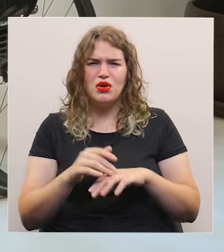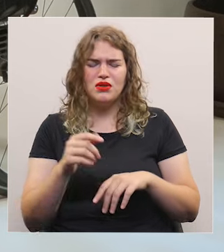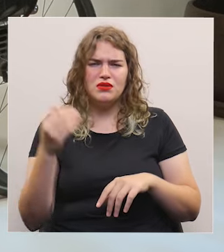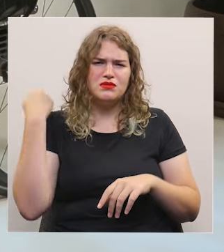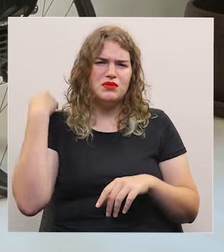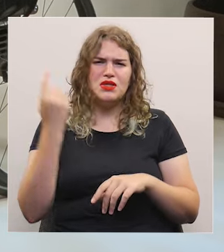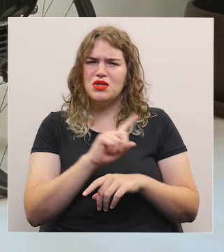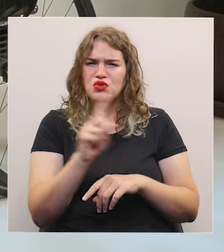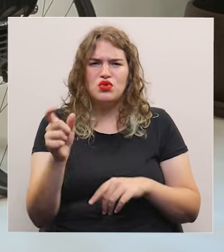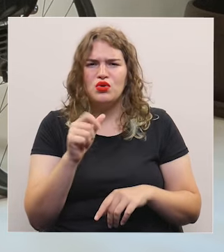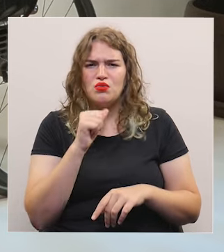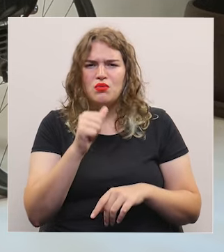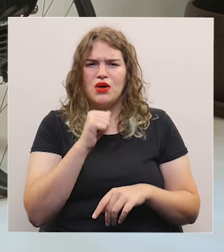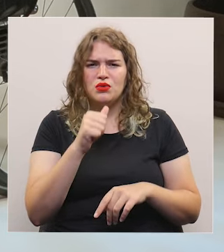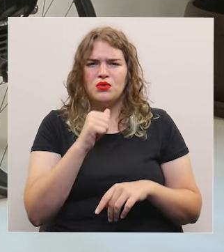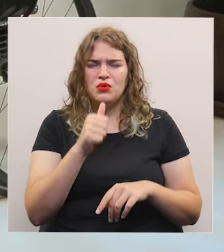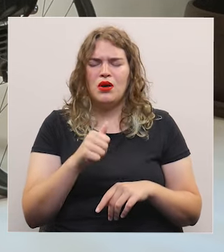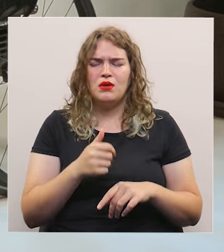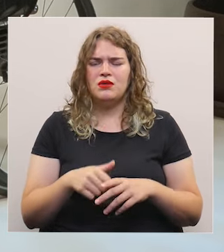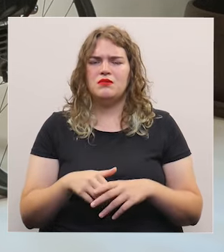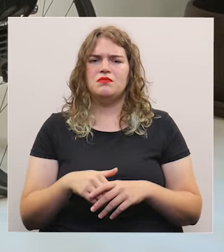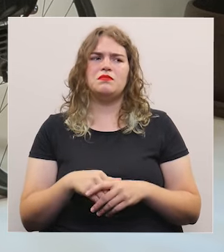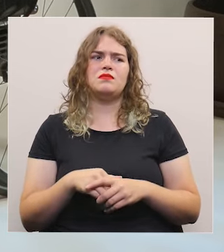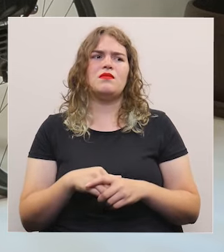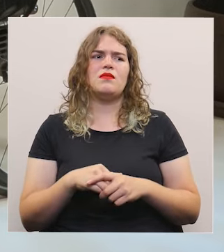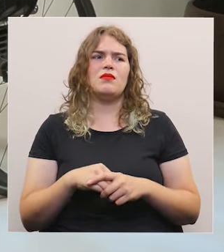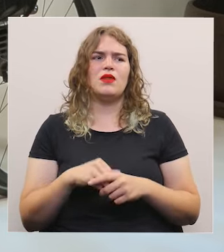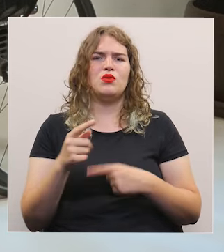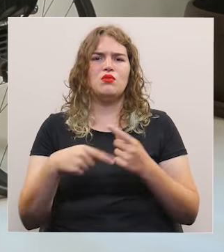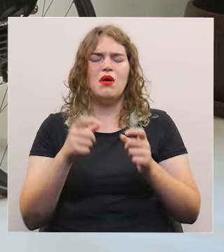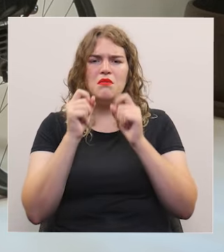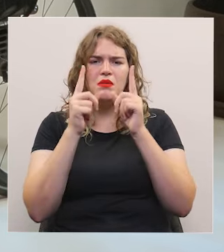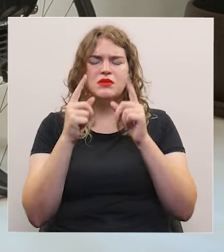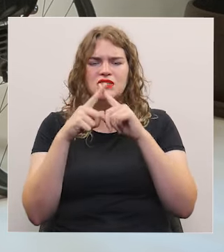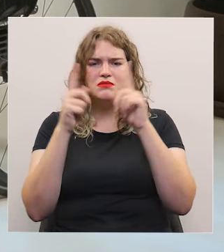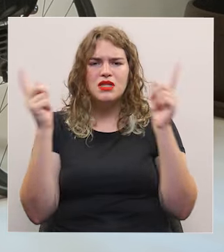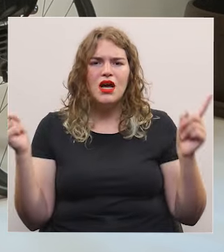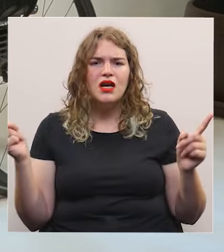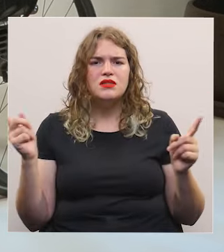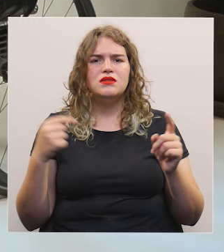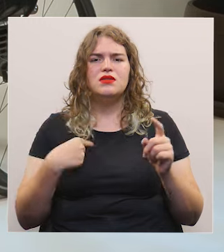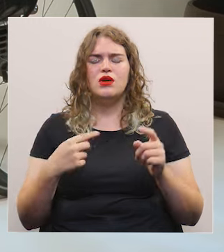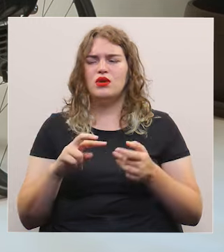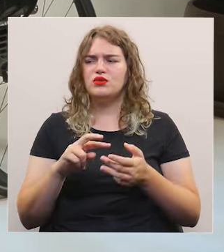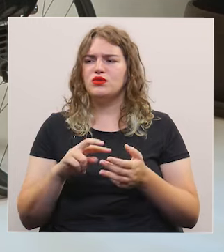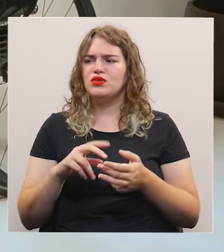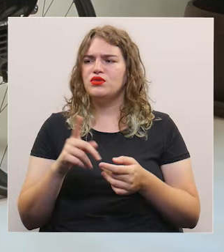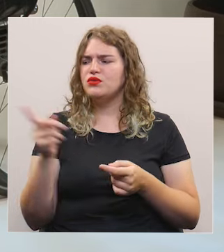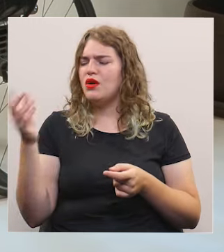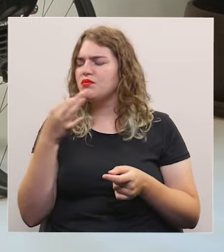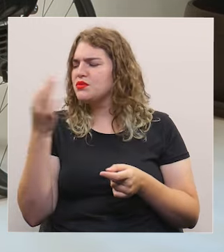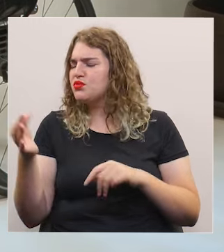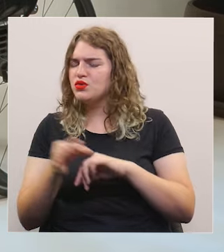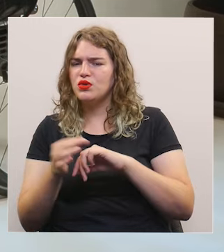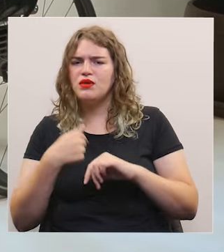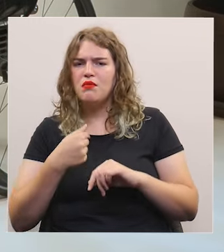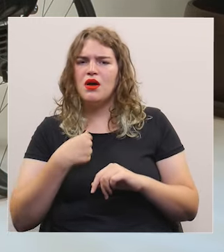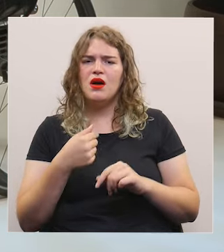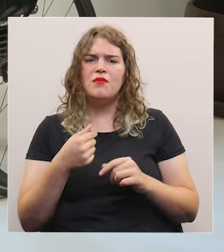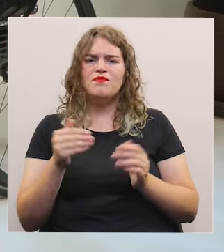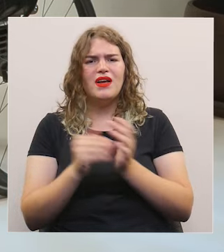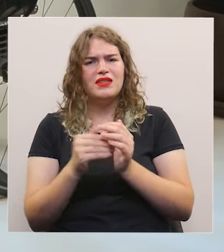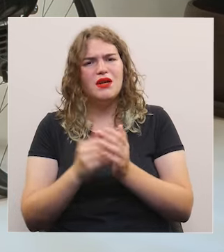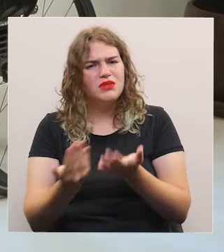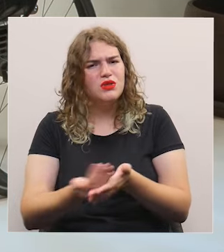și coloana, cum nu m-a durut niciodată la accident și până atunci. Și atunci m-am trezit dimineața și m-am întors către soție și am